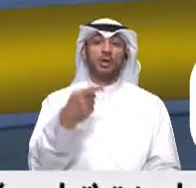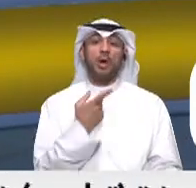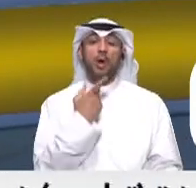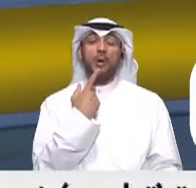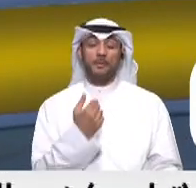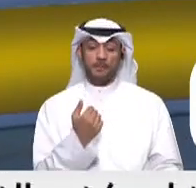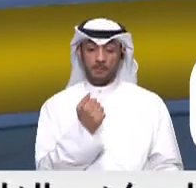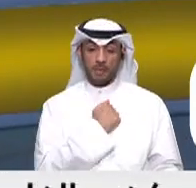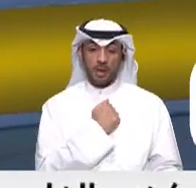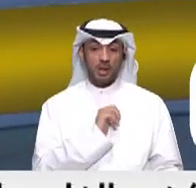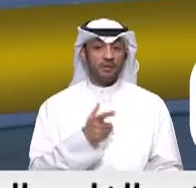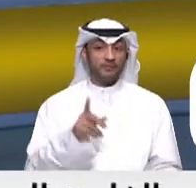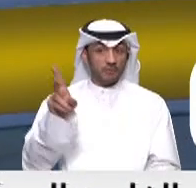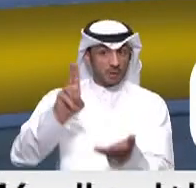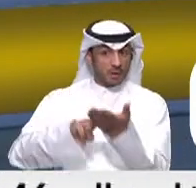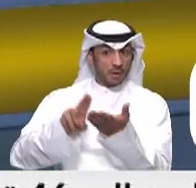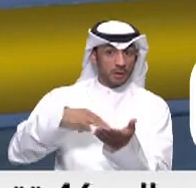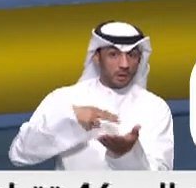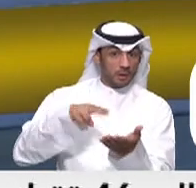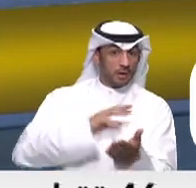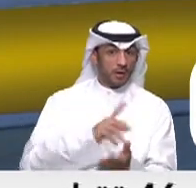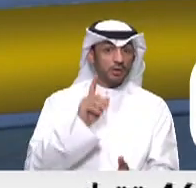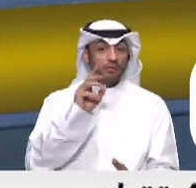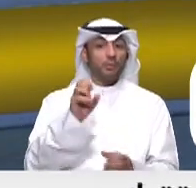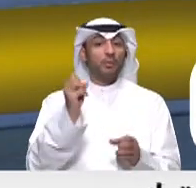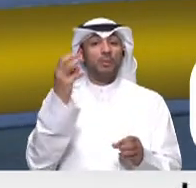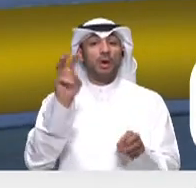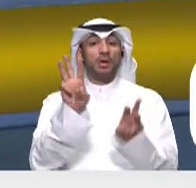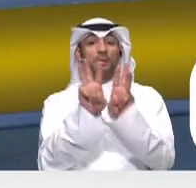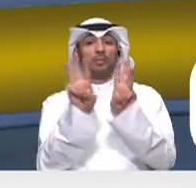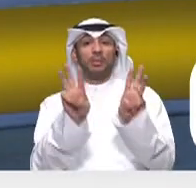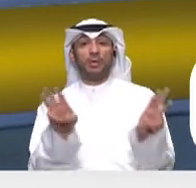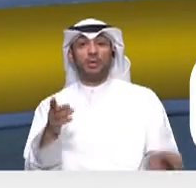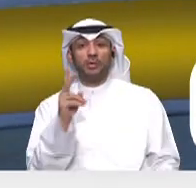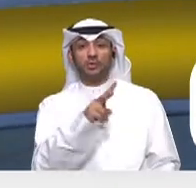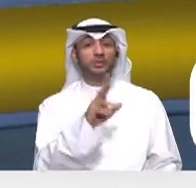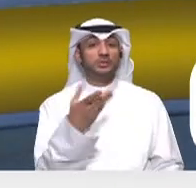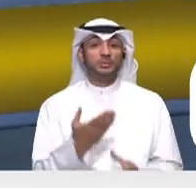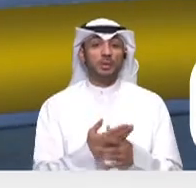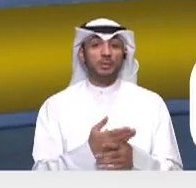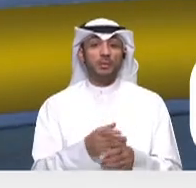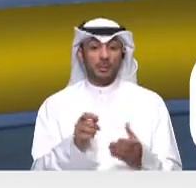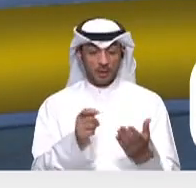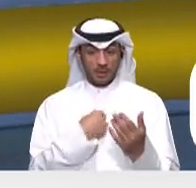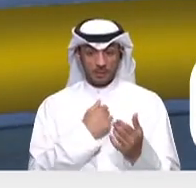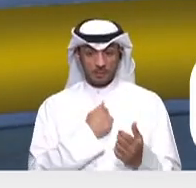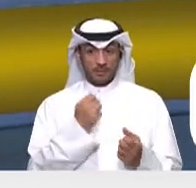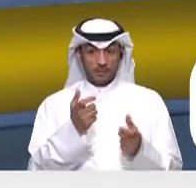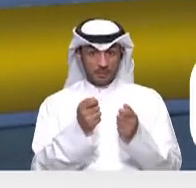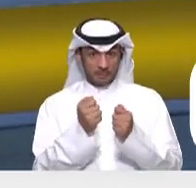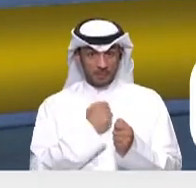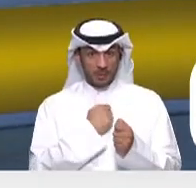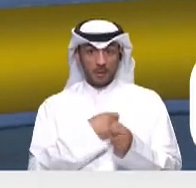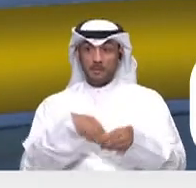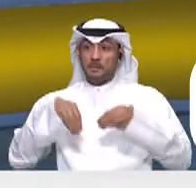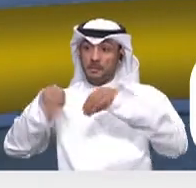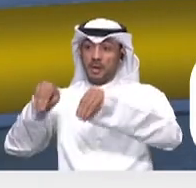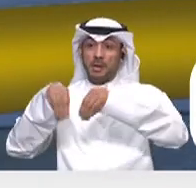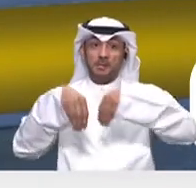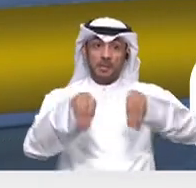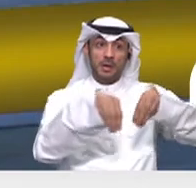ممكن يدز لك اياها المشكله ان باغلب المواقع يبيعون المعلومات هذه ما يحافظون عليها